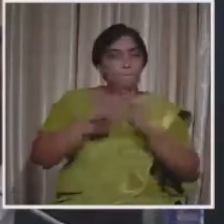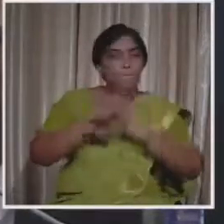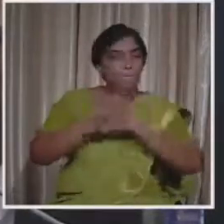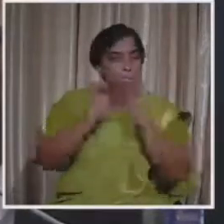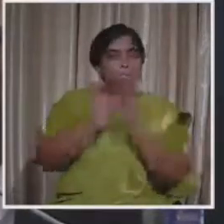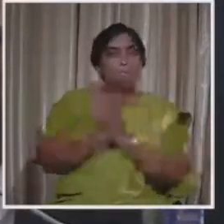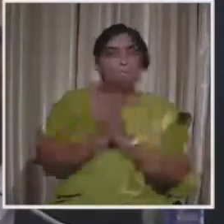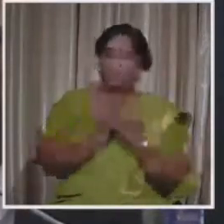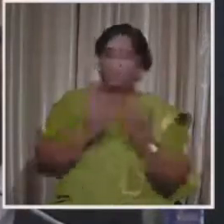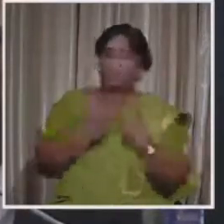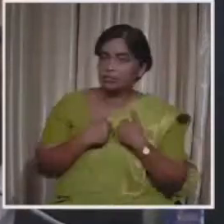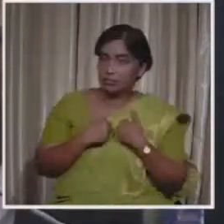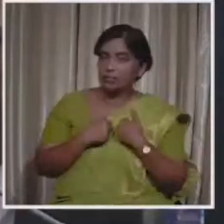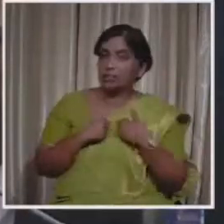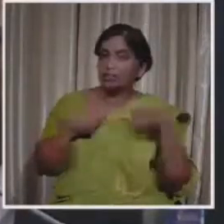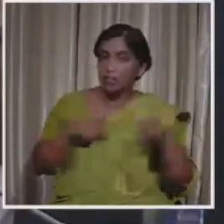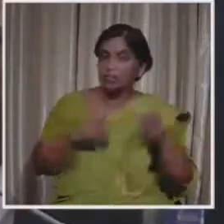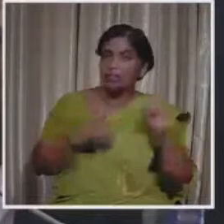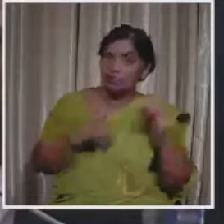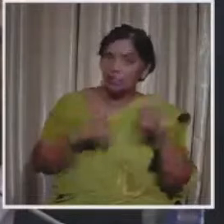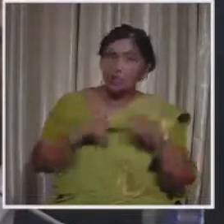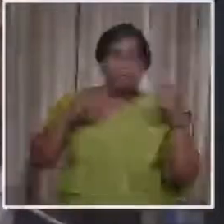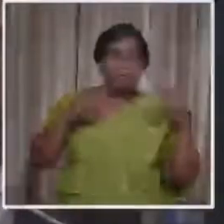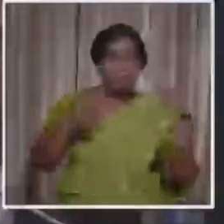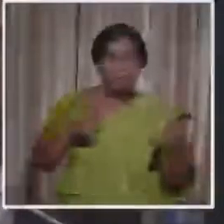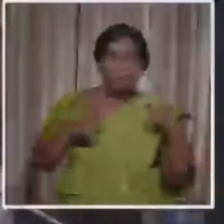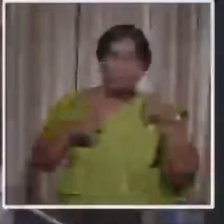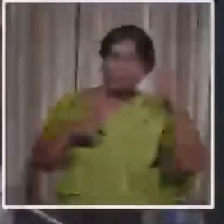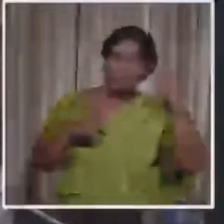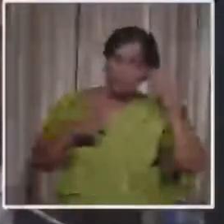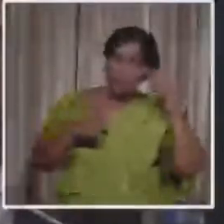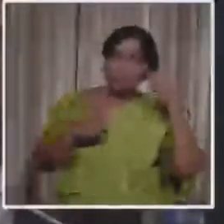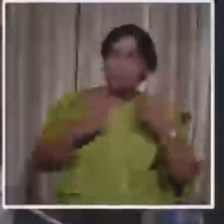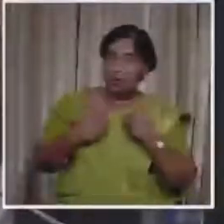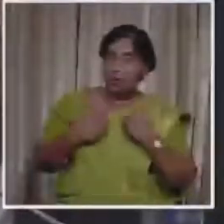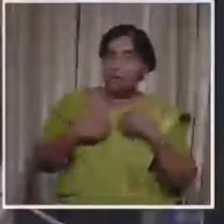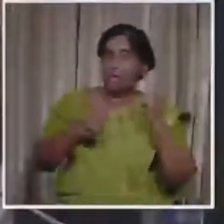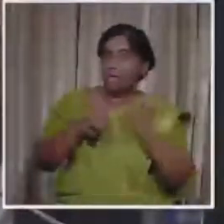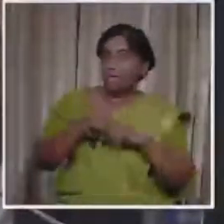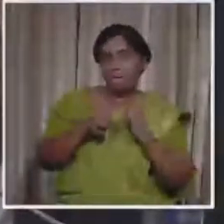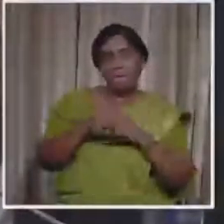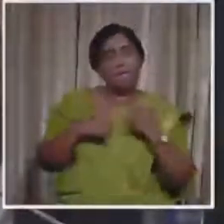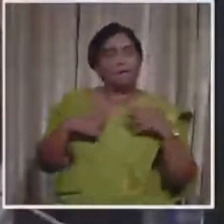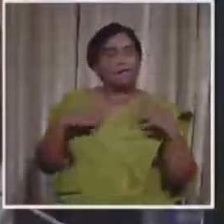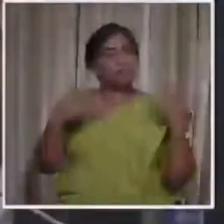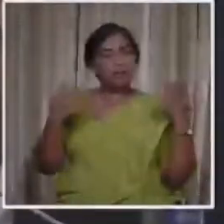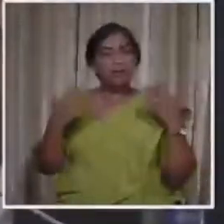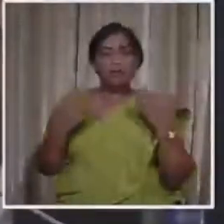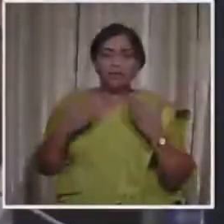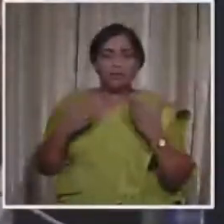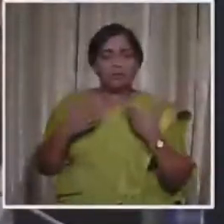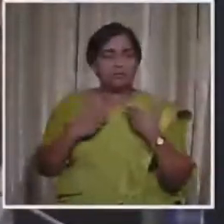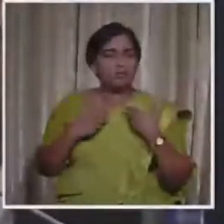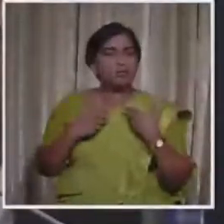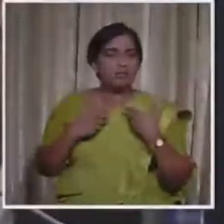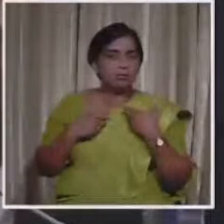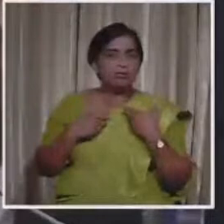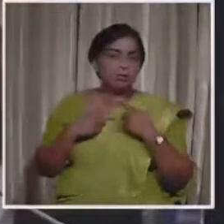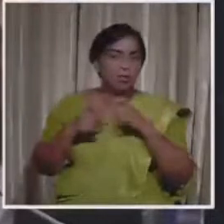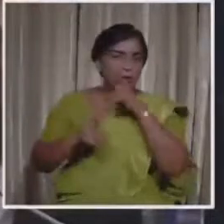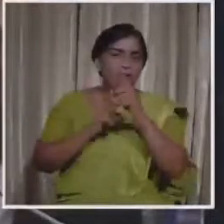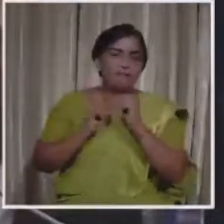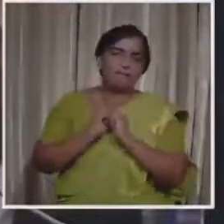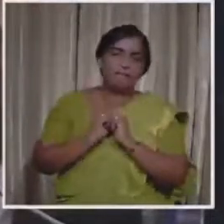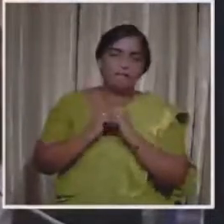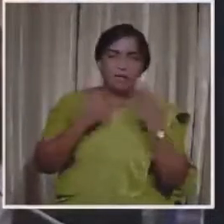මං හිතන්නේ මෙතන සමාජයට අද විපක්ෂය හිතනවා ඇති අපිට මේ ප්‍රශ්නේ නැති නිසා අපිට මේකෙන් අපි මේ ගැන කතා කළ